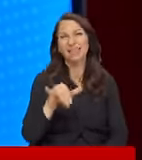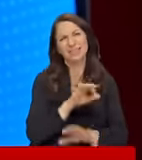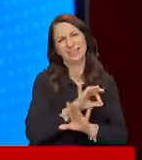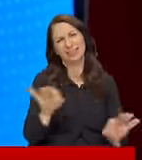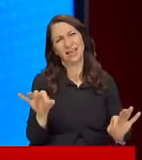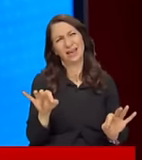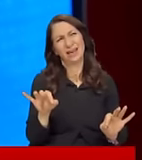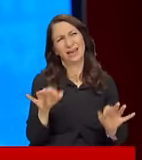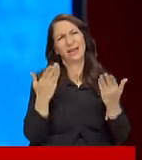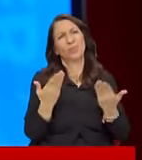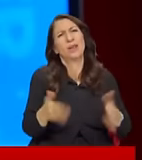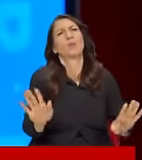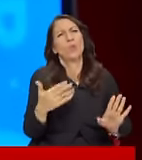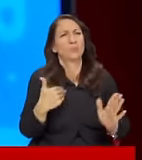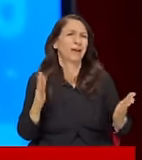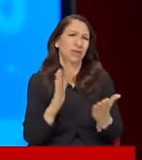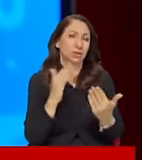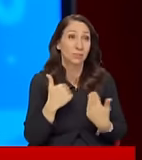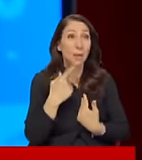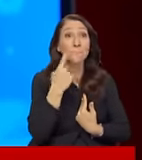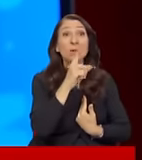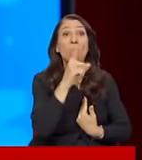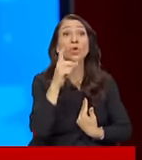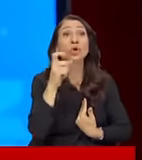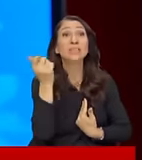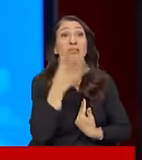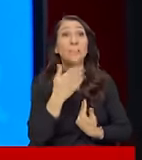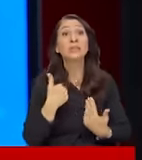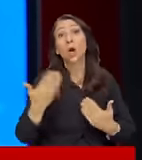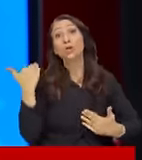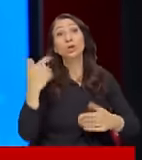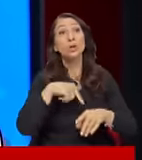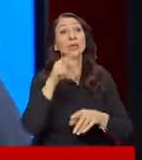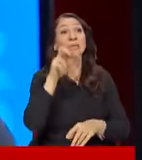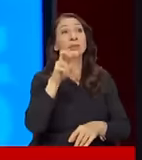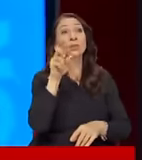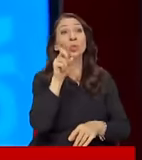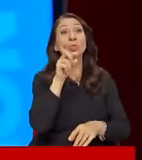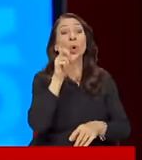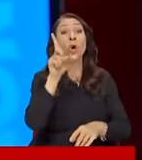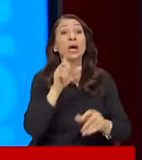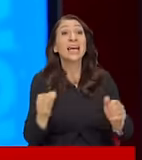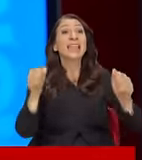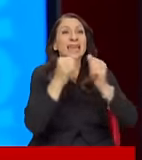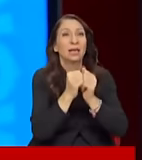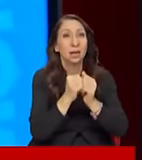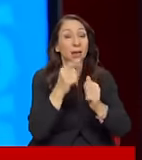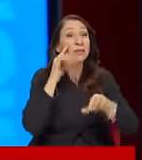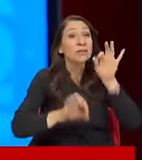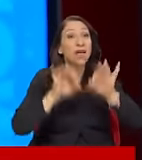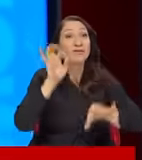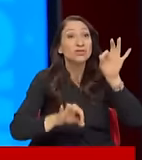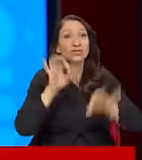haksızlığa karşıyım. 1019 kez, yani bizden önceki dönemin 8-9 katı, 10 katı teftişe